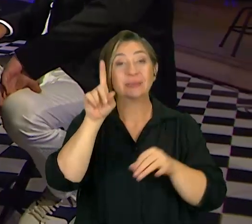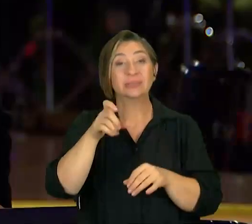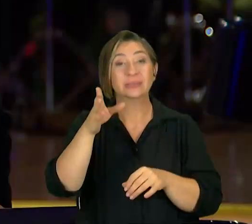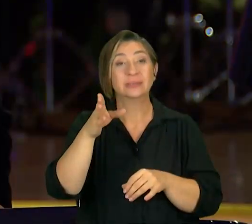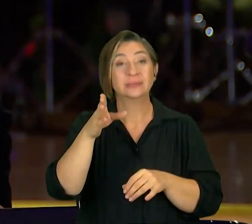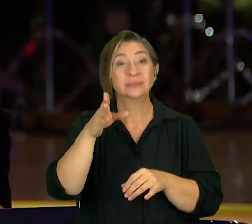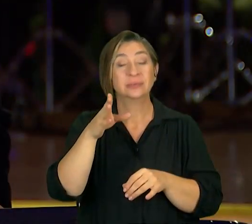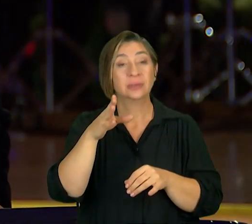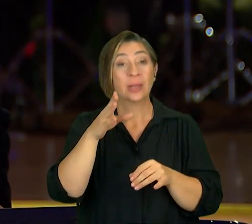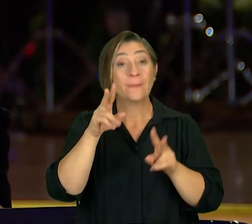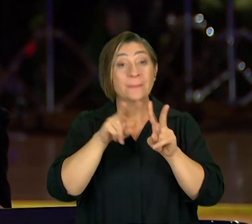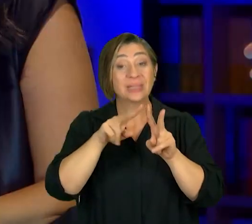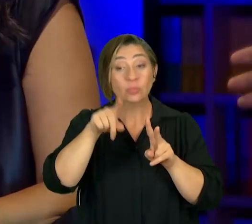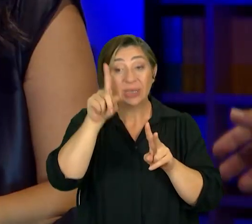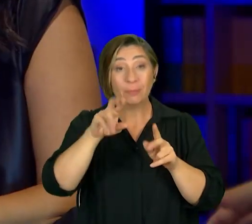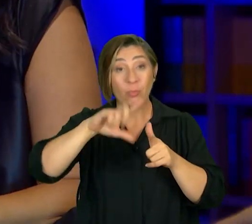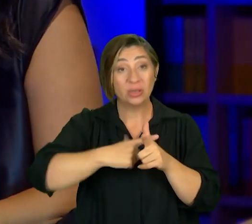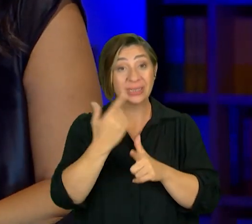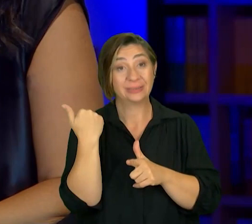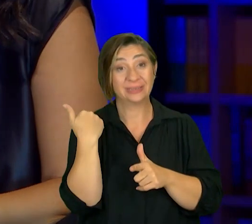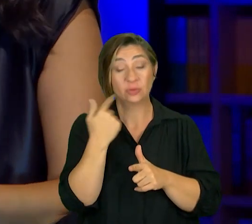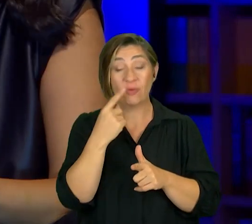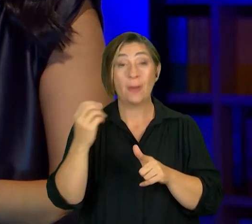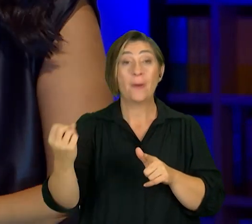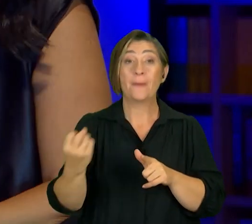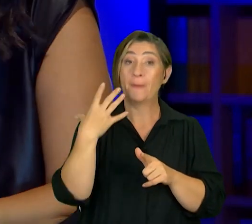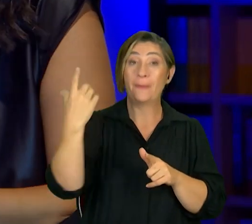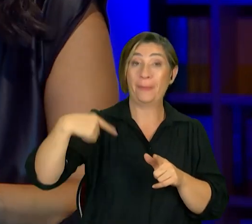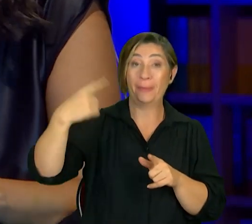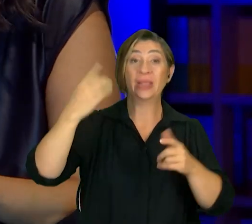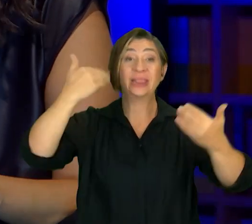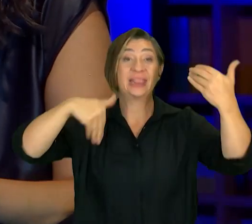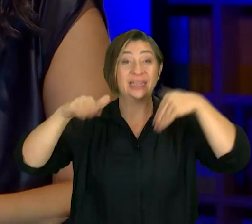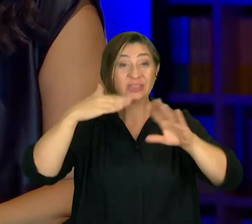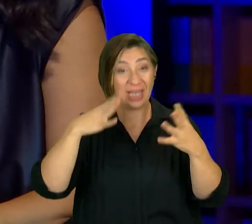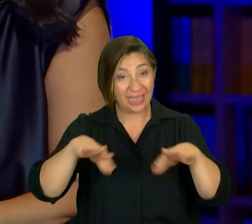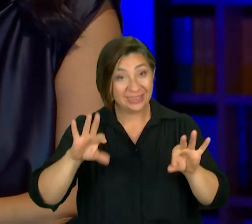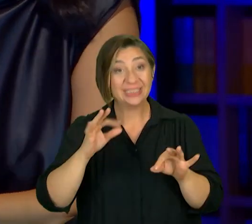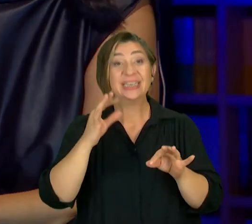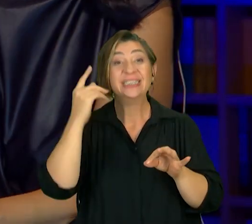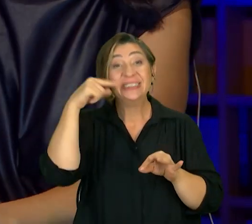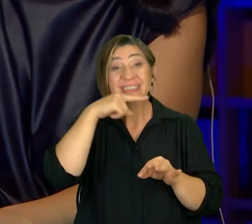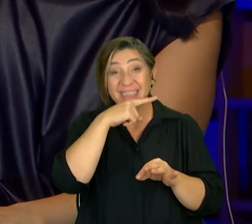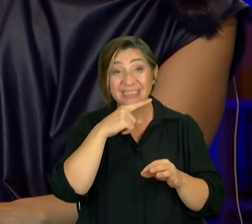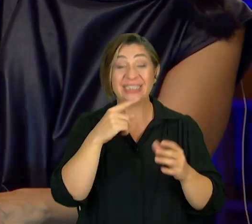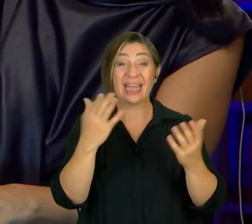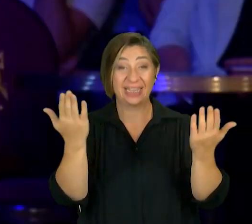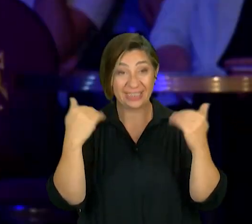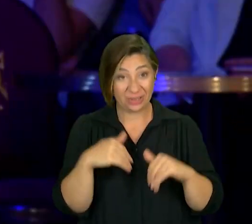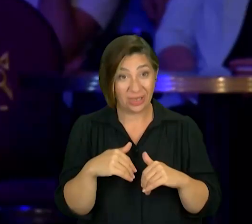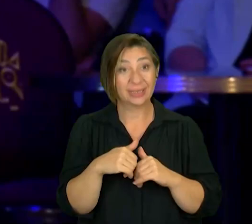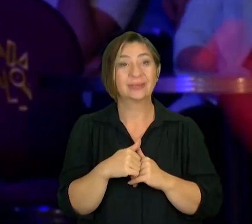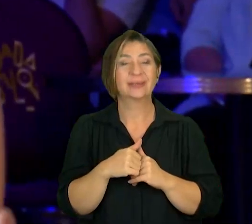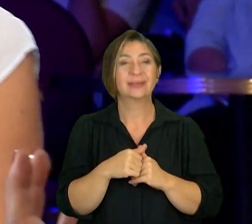şey söyleyeceğim ama Metin ilk bu iş projede bana demişti ki bak vantilatörler hazır, dansçılar hazır. İşte evet. Zenciler. Yani siyahi